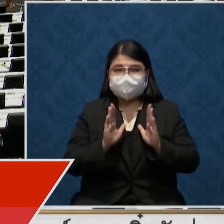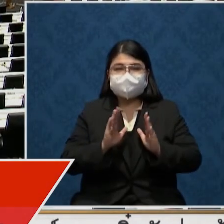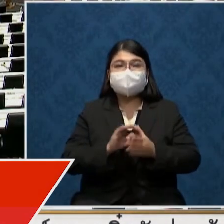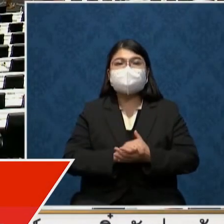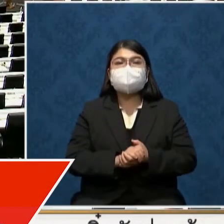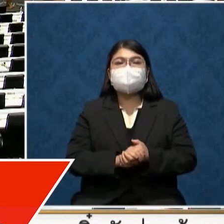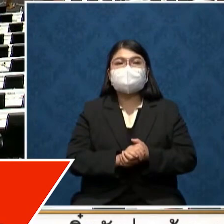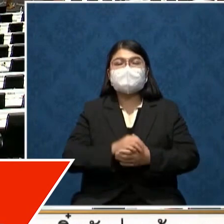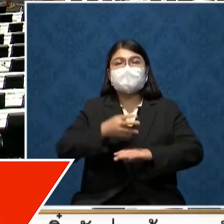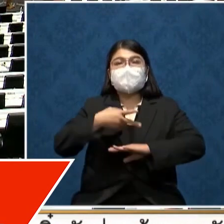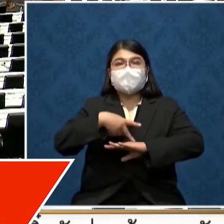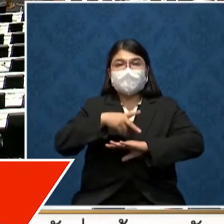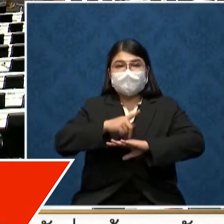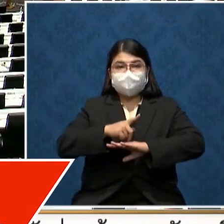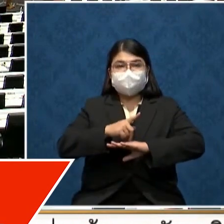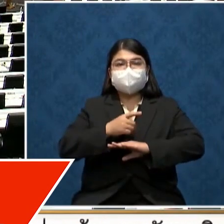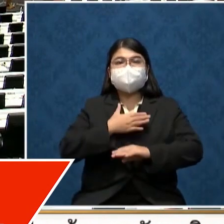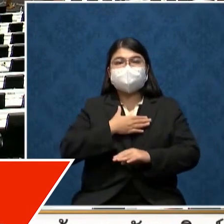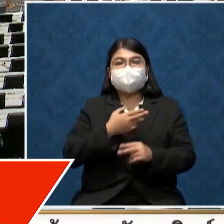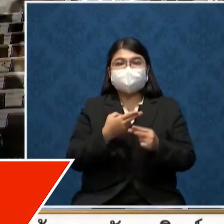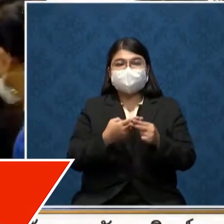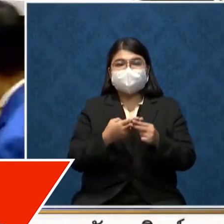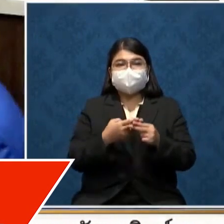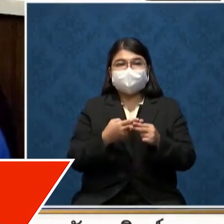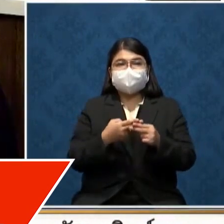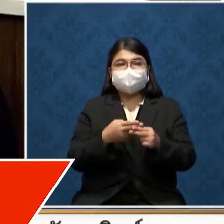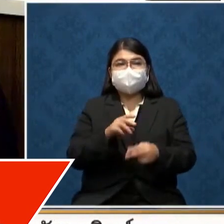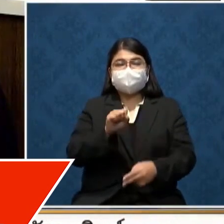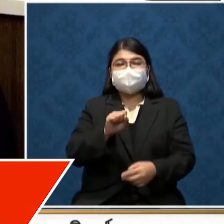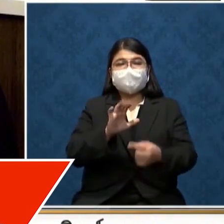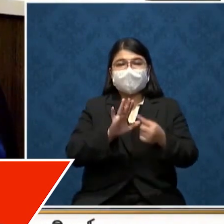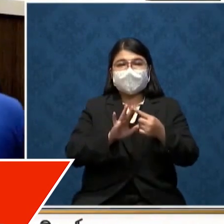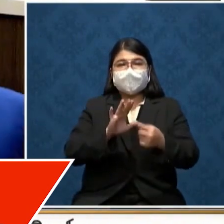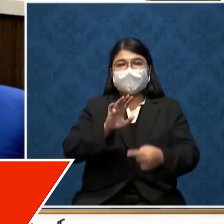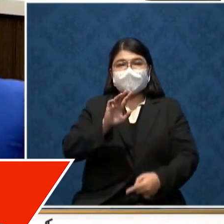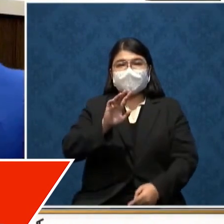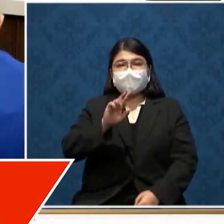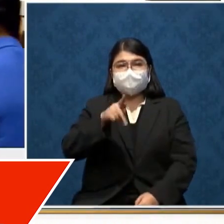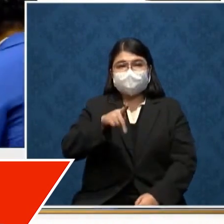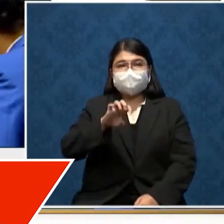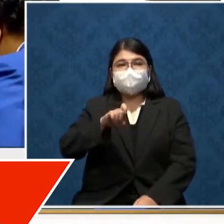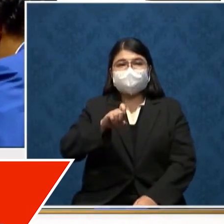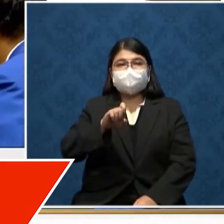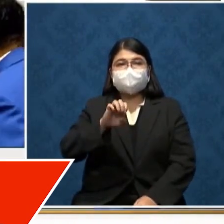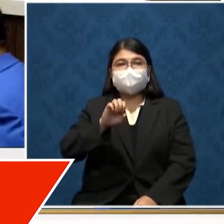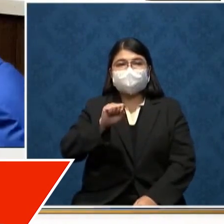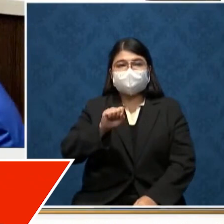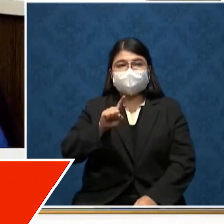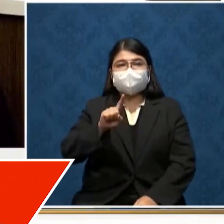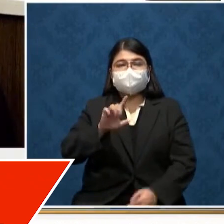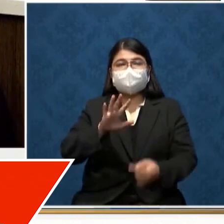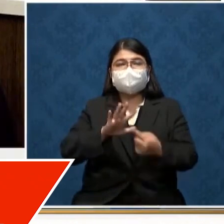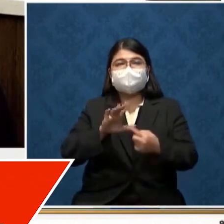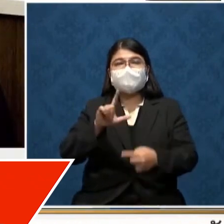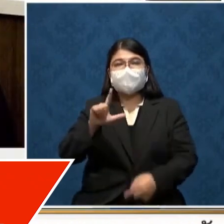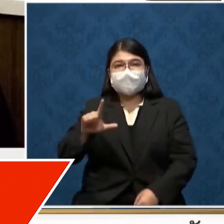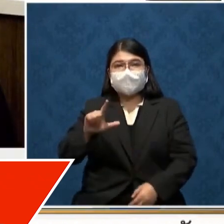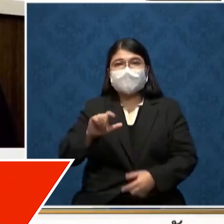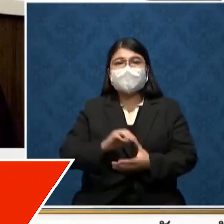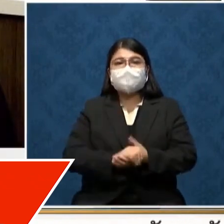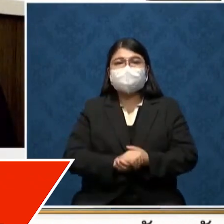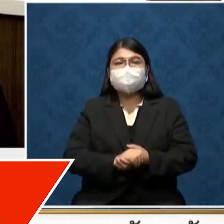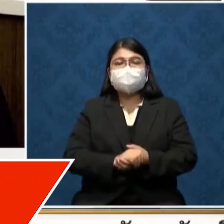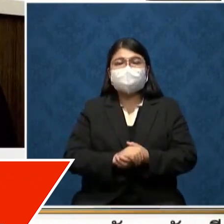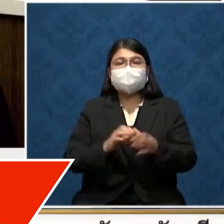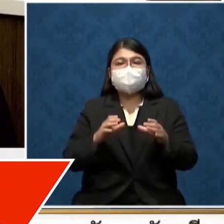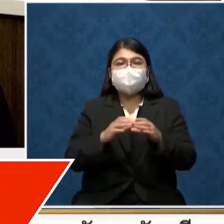กับเรียนท่านประธานที่เคารพผมพลตำรวจตรีสุพิสารภักดีณฤนาถบัญชีรายชื่อพร